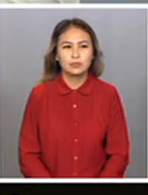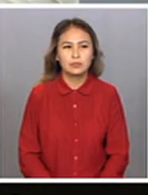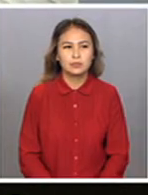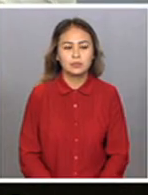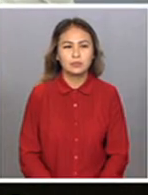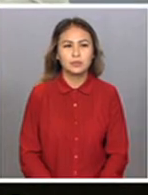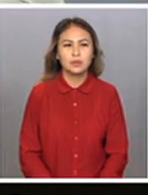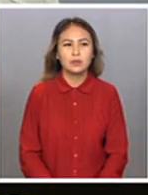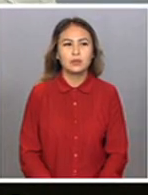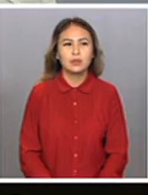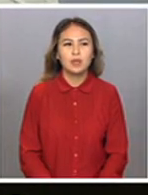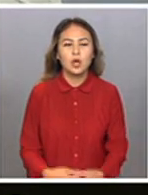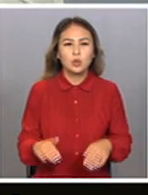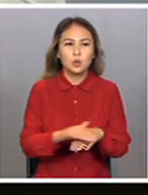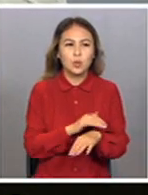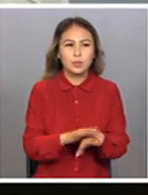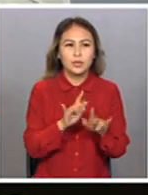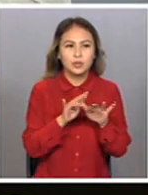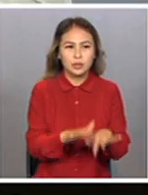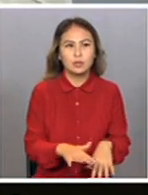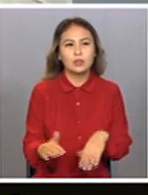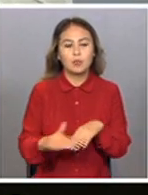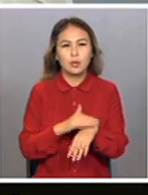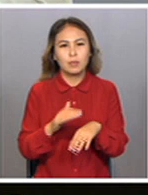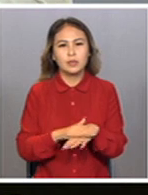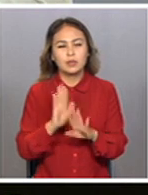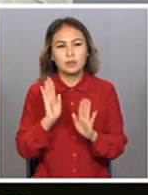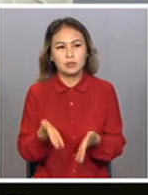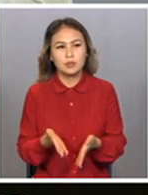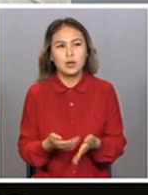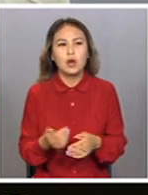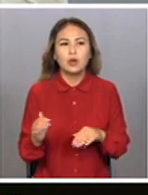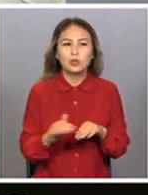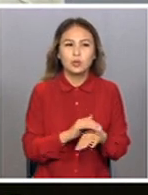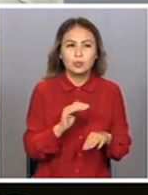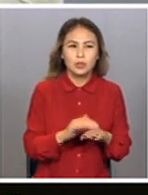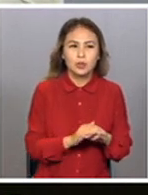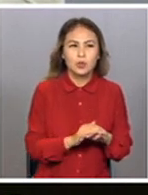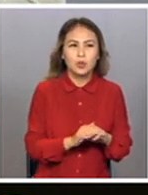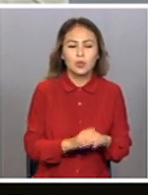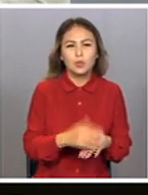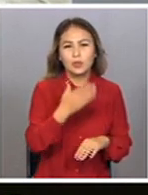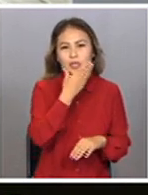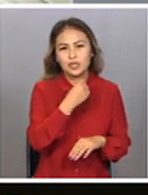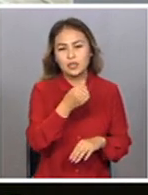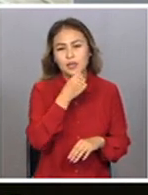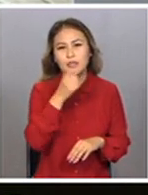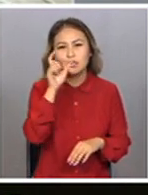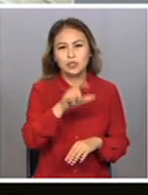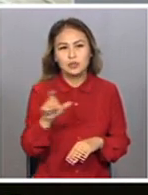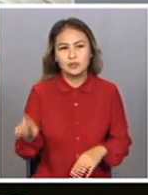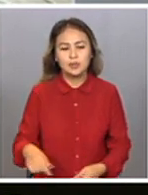Итак, доброе дело добром отзовется. Доброта